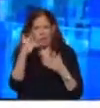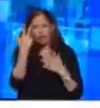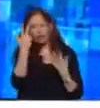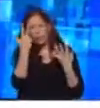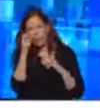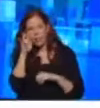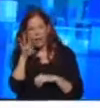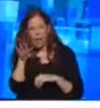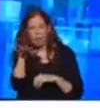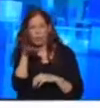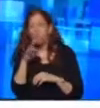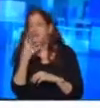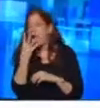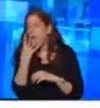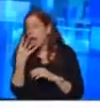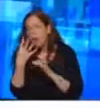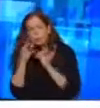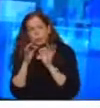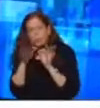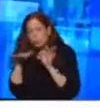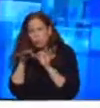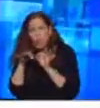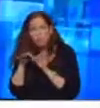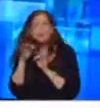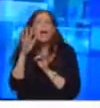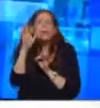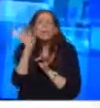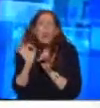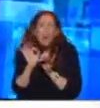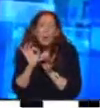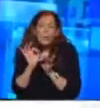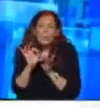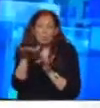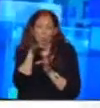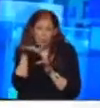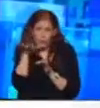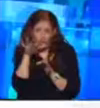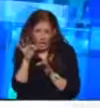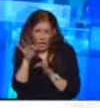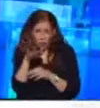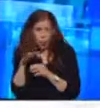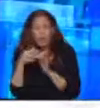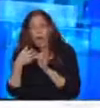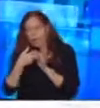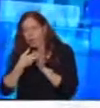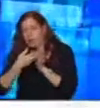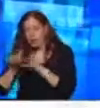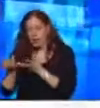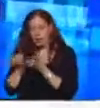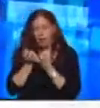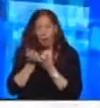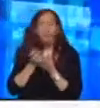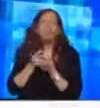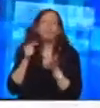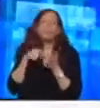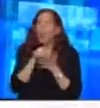דונם, מובלעות קטנות, 4 מובלעות, שבסך הכל הם 5% משטח השכונה נגרעו. כן. בגלל שזיהו שם עיבוד, לא קרקע פרטית, לא